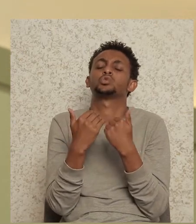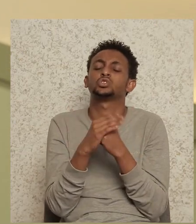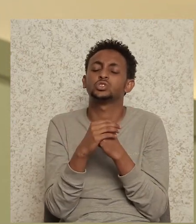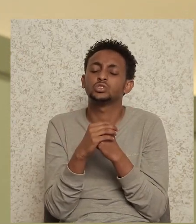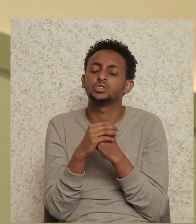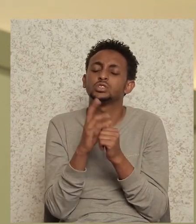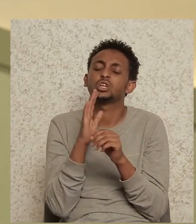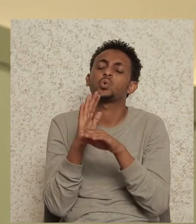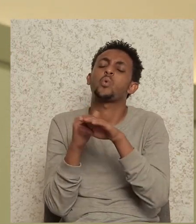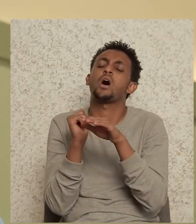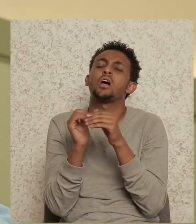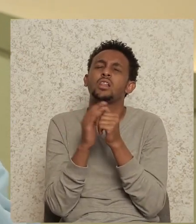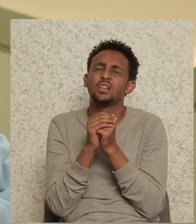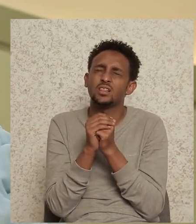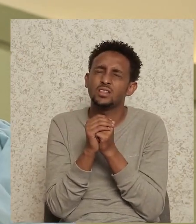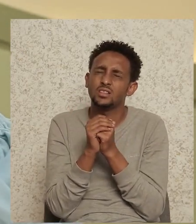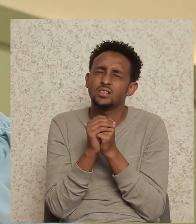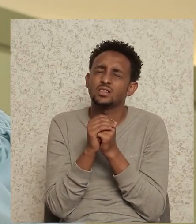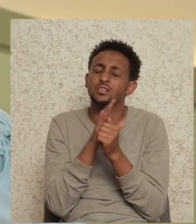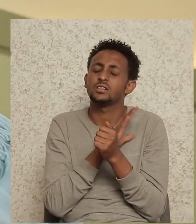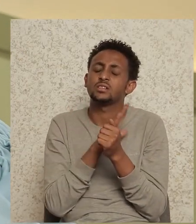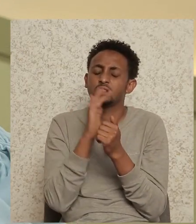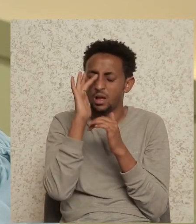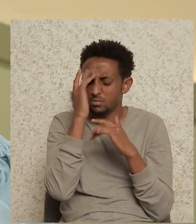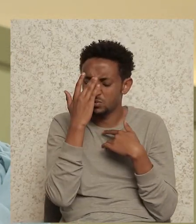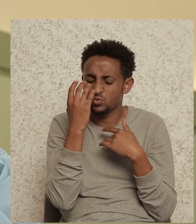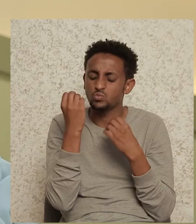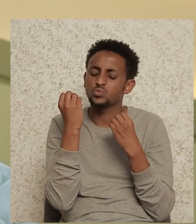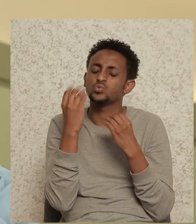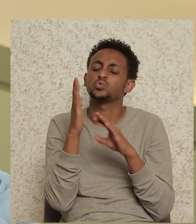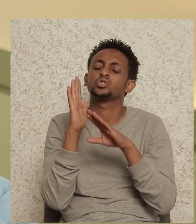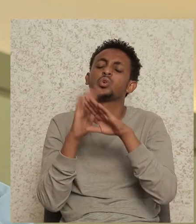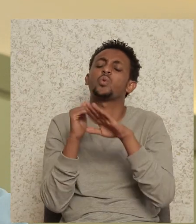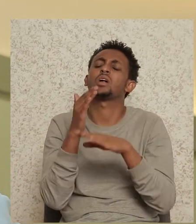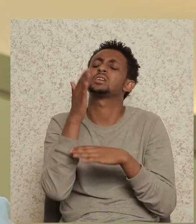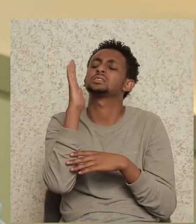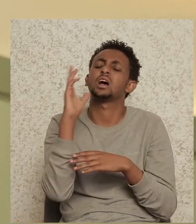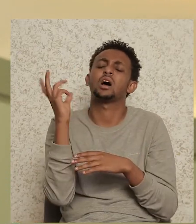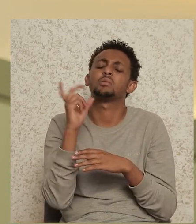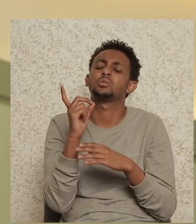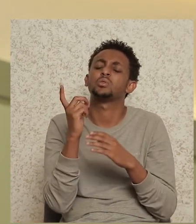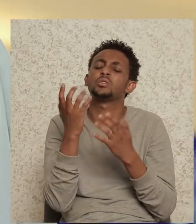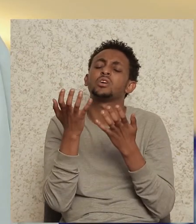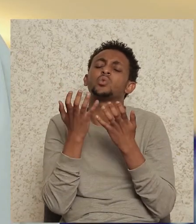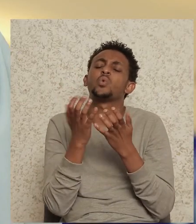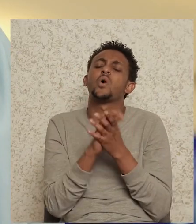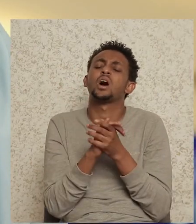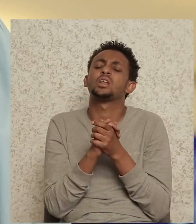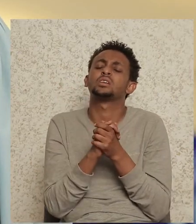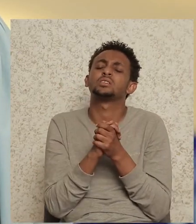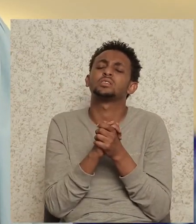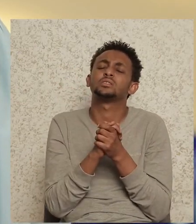ጎልማሶች ይጠሩሃል የታመሙ ብዙዎች ይጠሩሃል እግዚአብሔር ሆይ ይፈልጉሃል